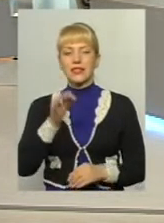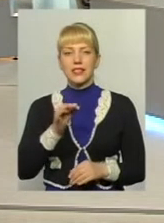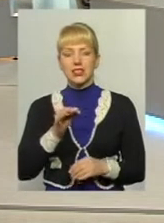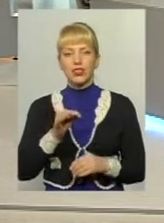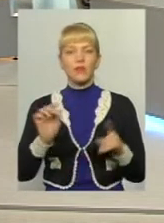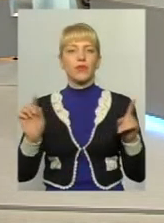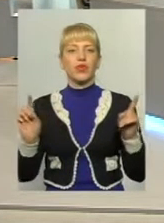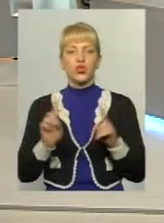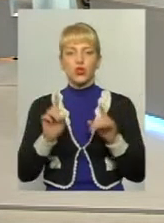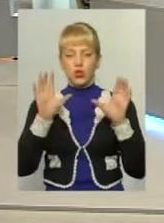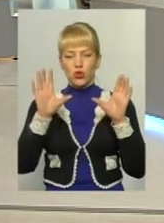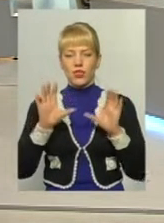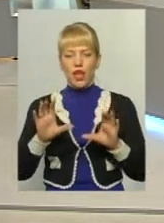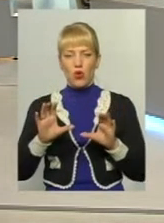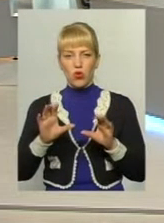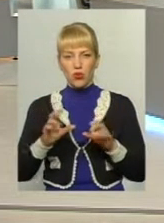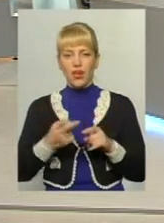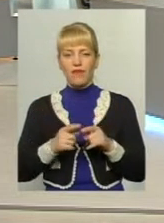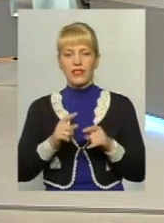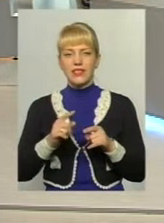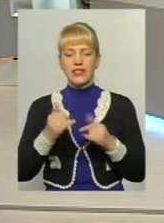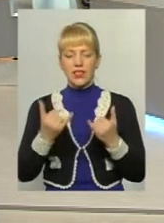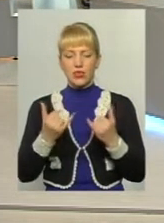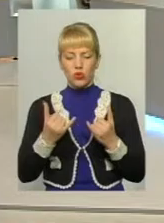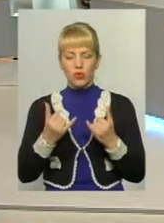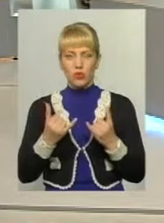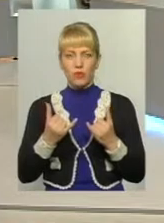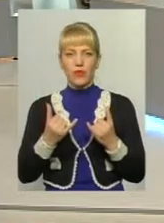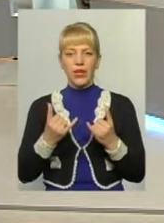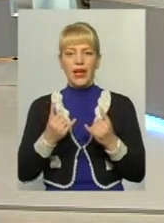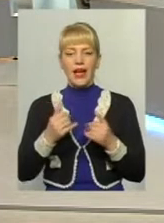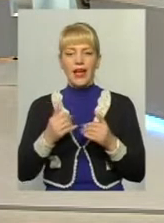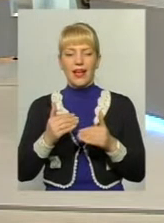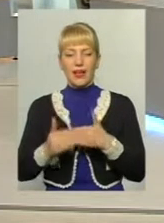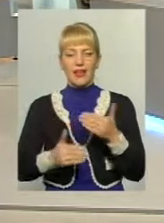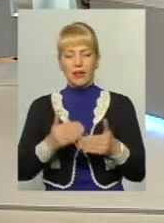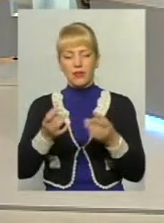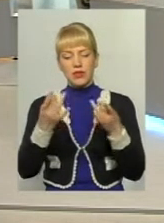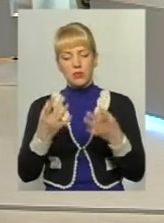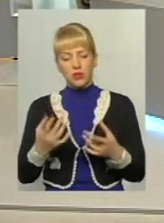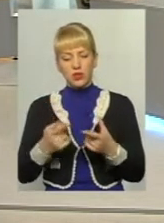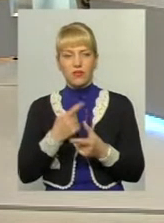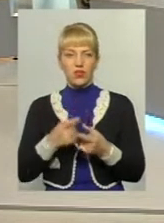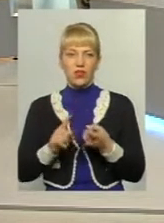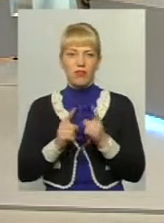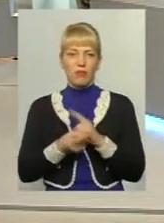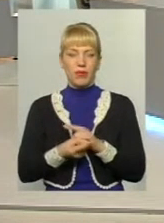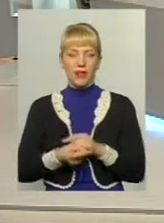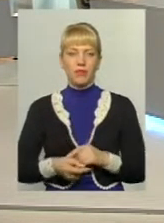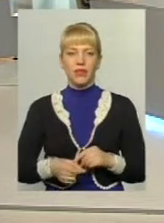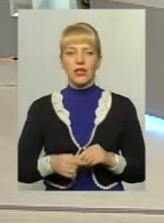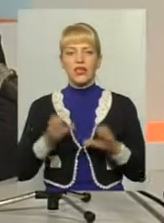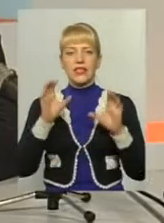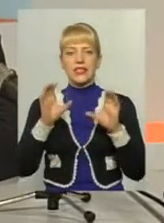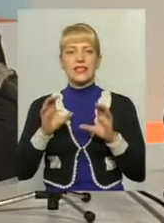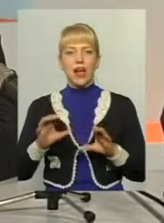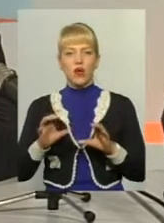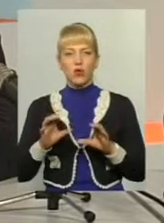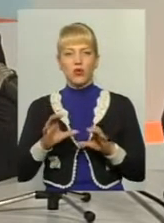ухожений, там і перед під'їздом якась буде якась квітка якась рости. Там, чи, ну, Дякую, пане